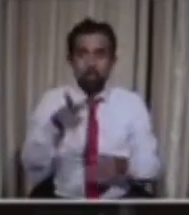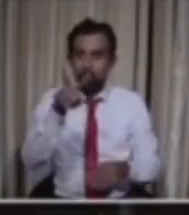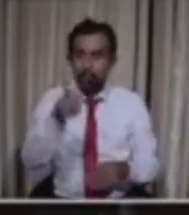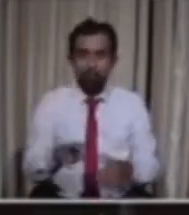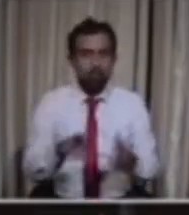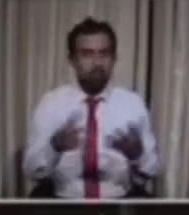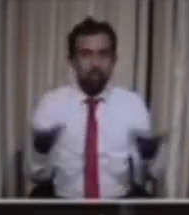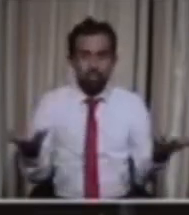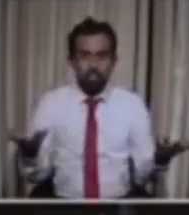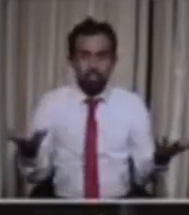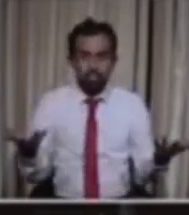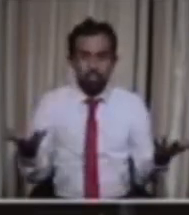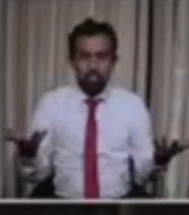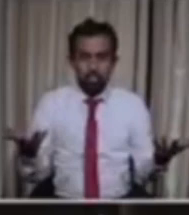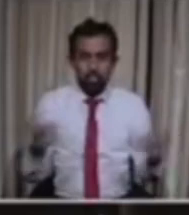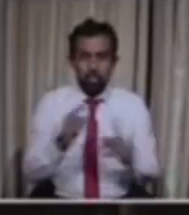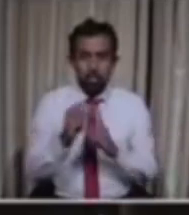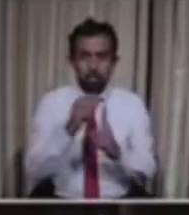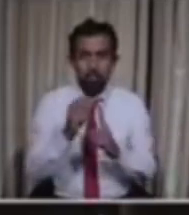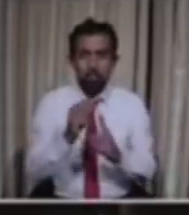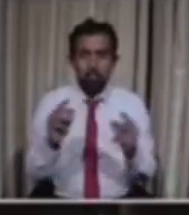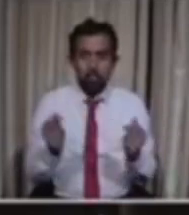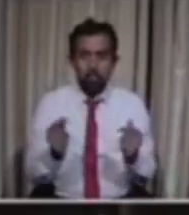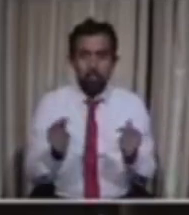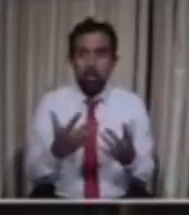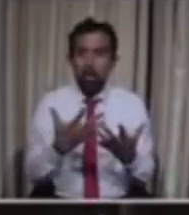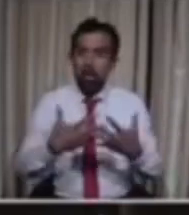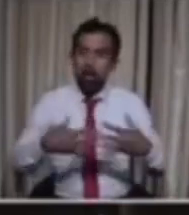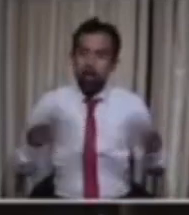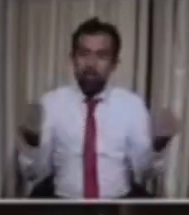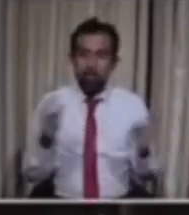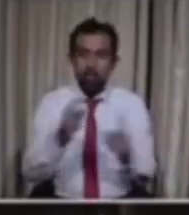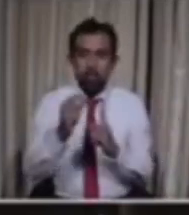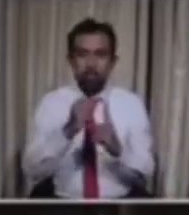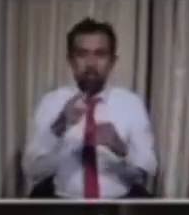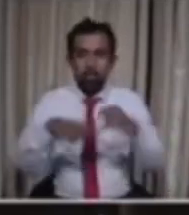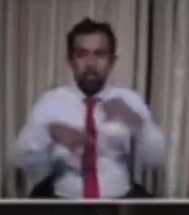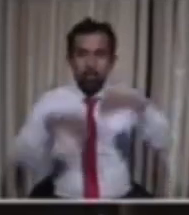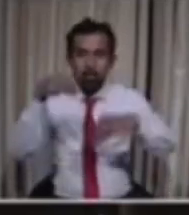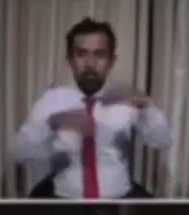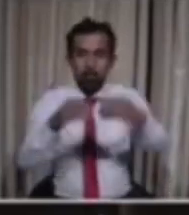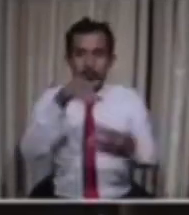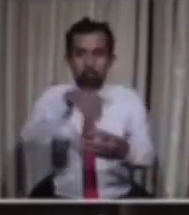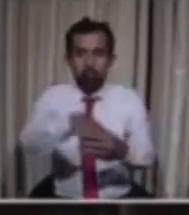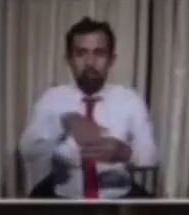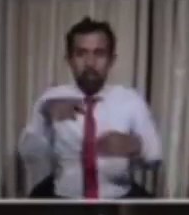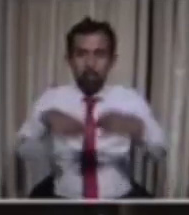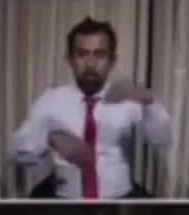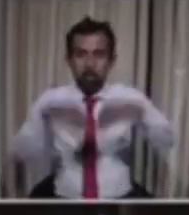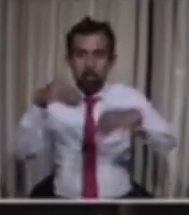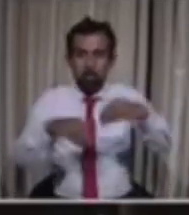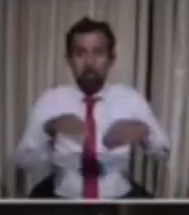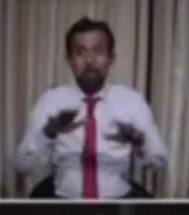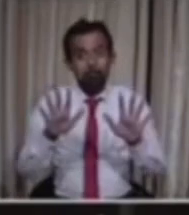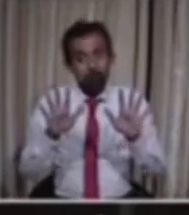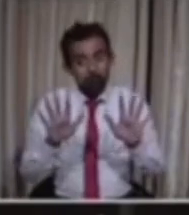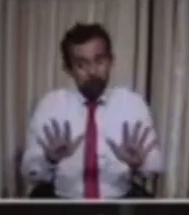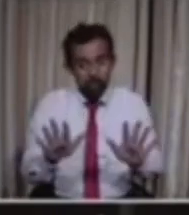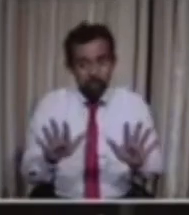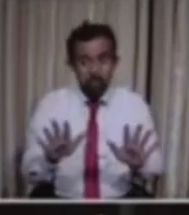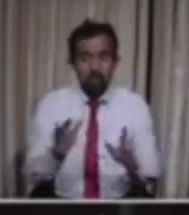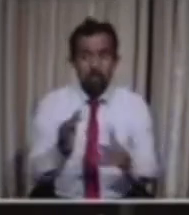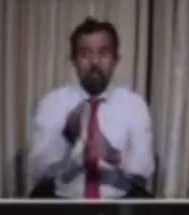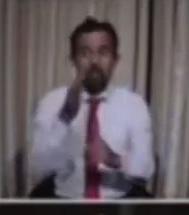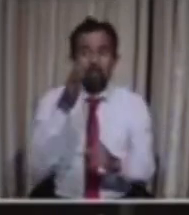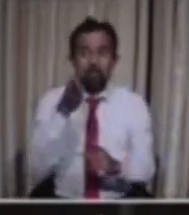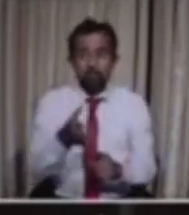கலைத்து நீங்கள் உடனடியாக ஒரு தேர்தலுக்கு செல்ல வேண்டும். தேர்தலுக்கு செல்வதன் ஊடாக மட்டும்தான் மக்களுடைய உங்களுடைய மக்களின் நம்பிக்கையை பெற்ற ஒரு